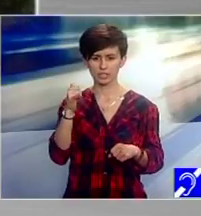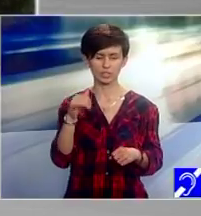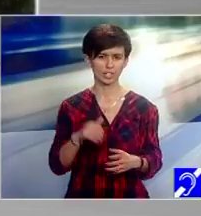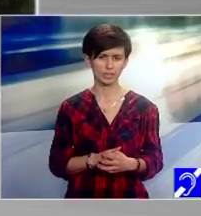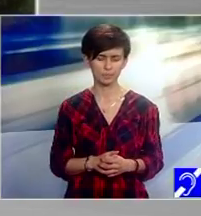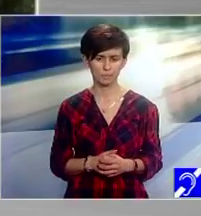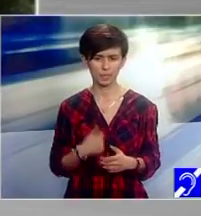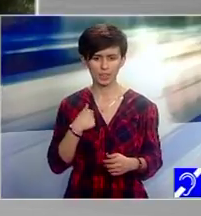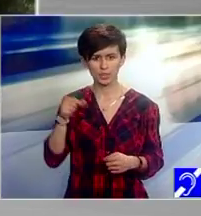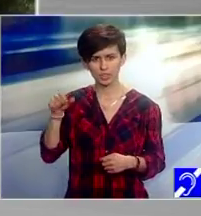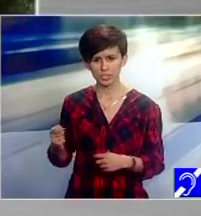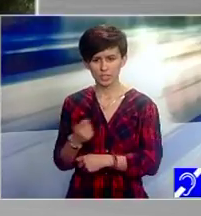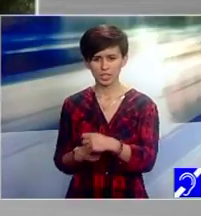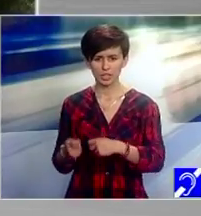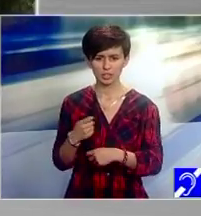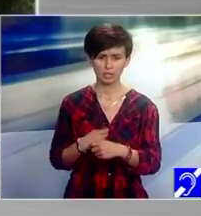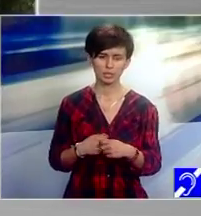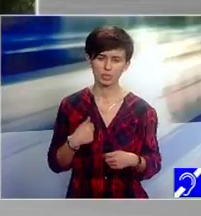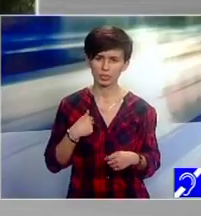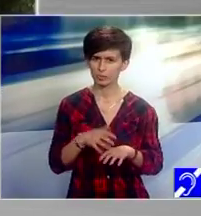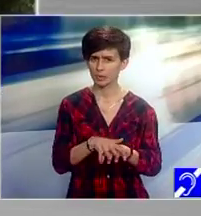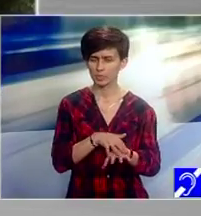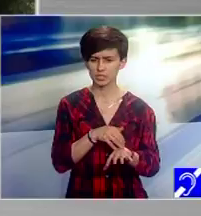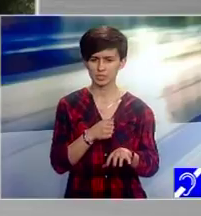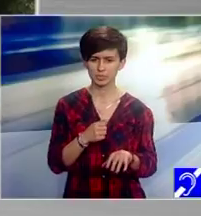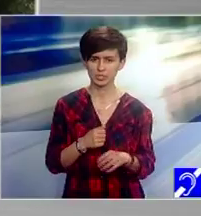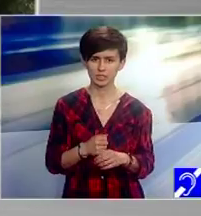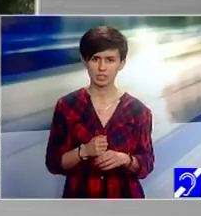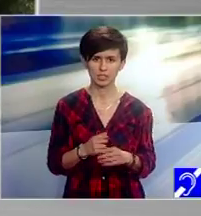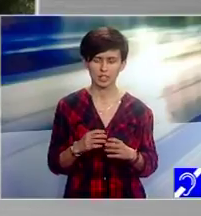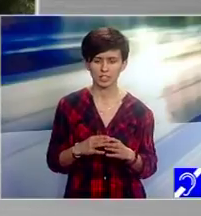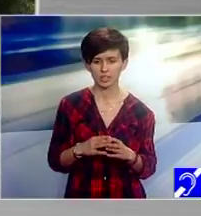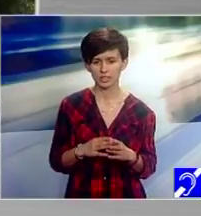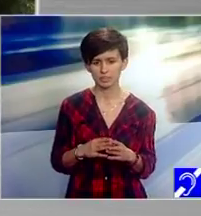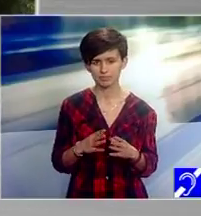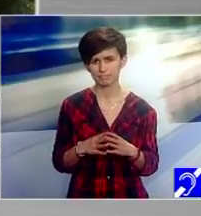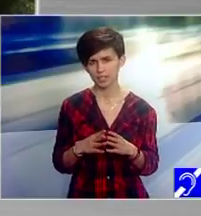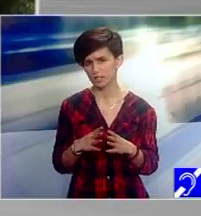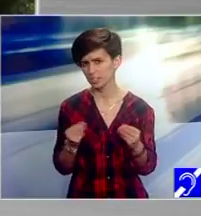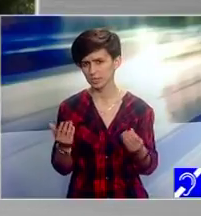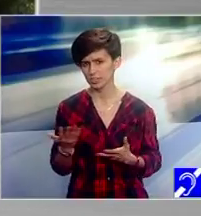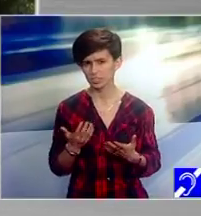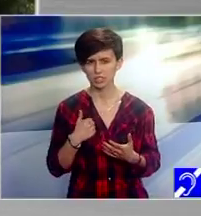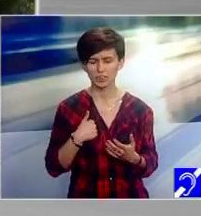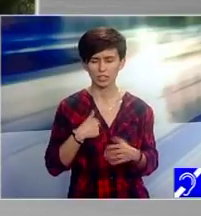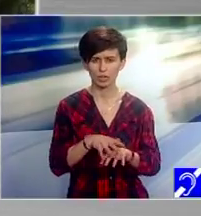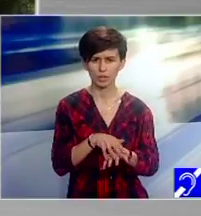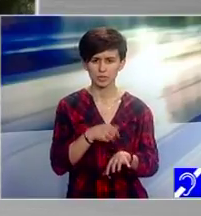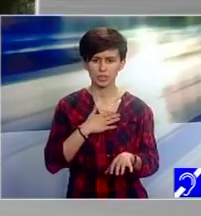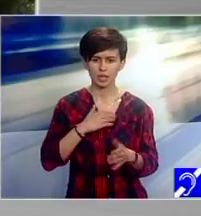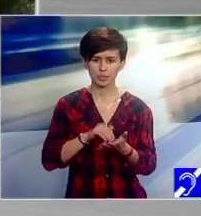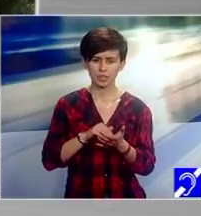și antreprenor mă simțeam incomplet, simțeam că am nevoie de partea asta